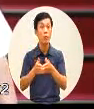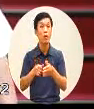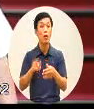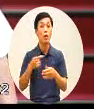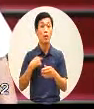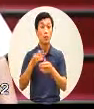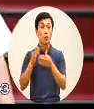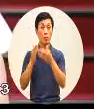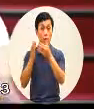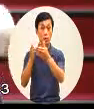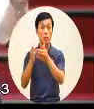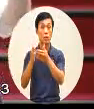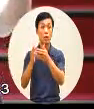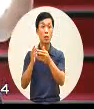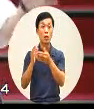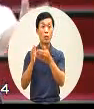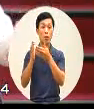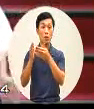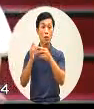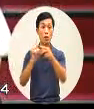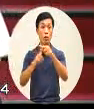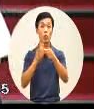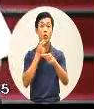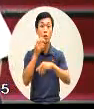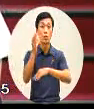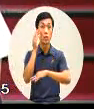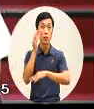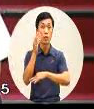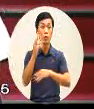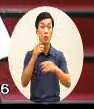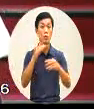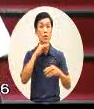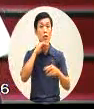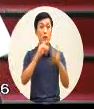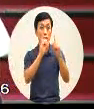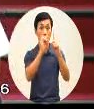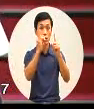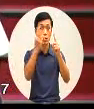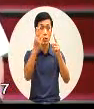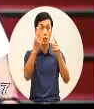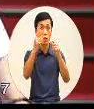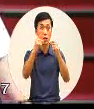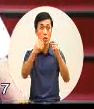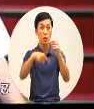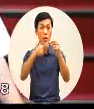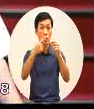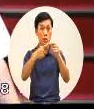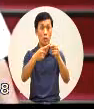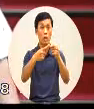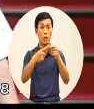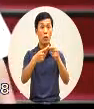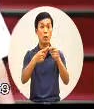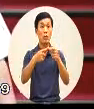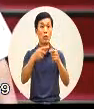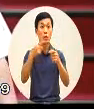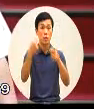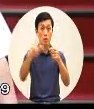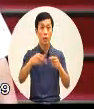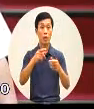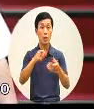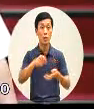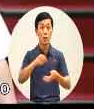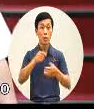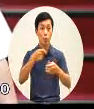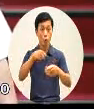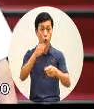我们1月1号有适当的法条依据的时候按来走，那么可能是比较较好，